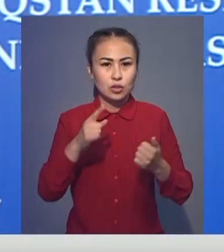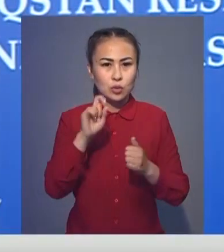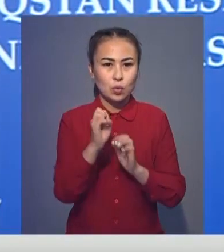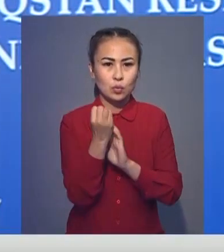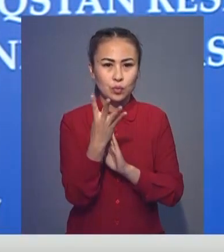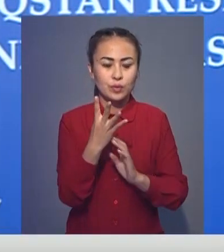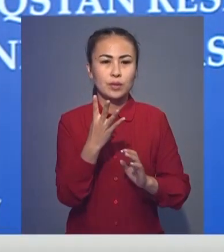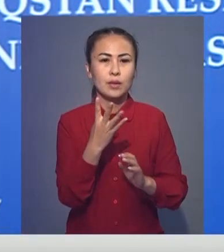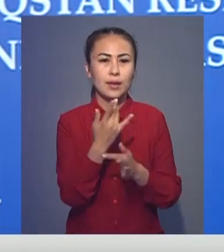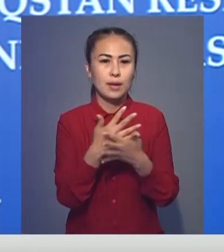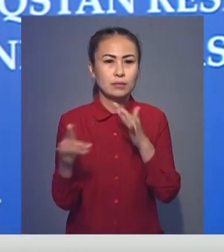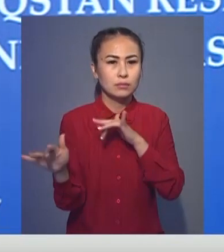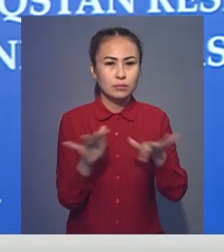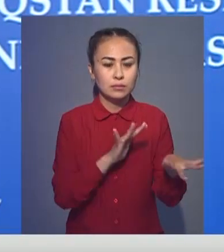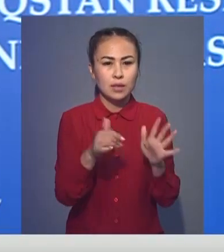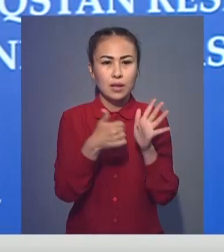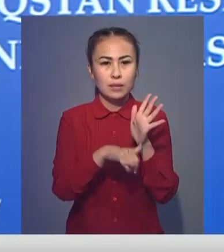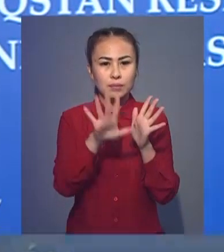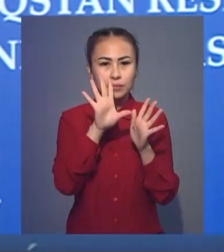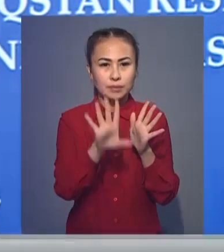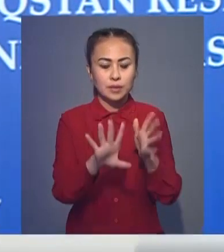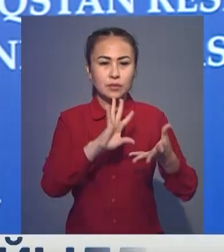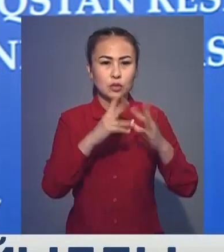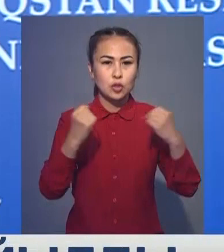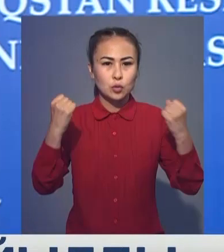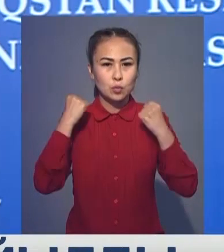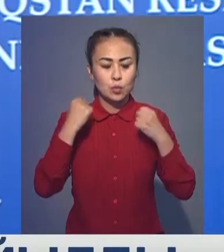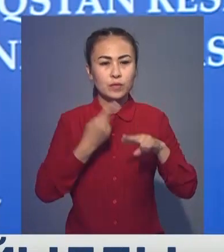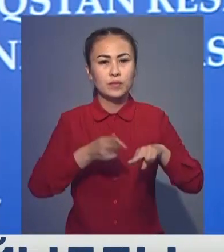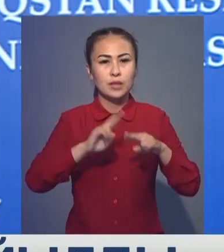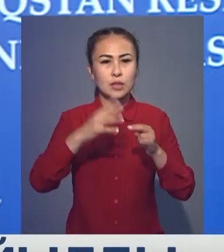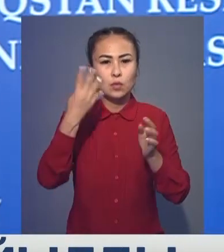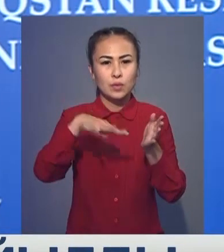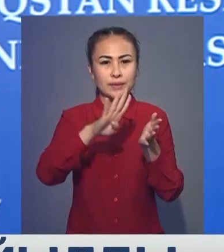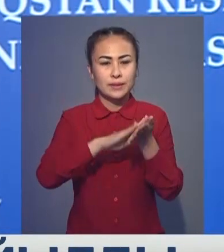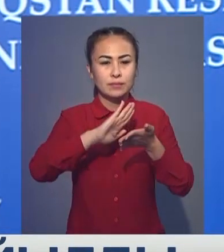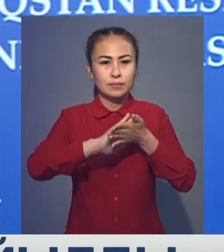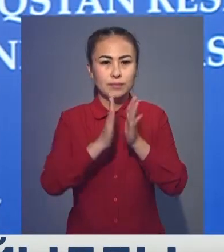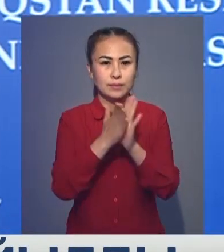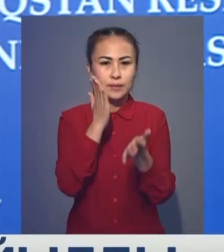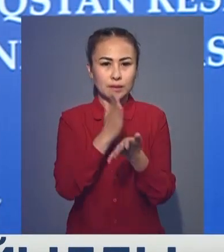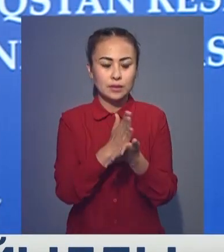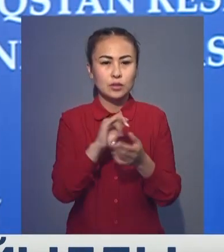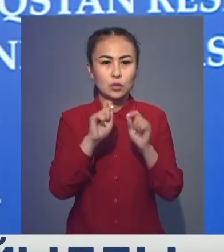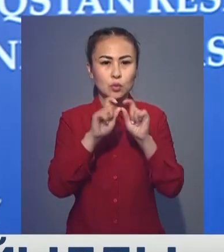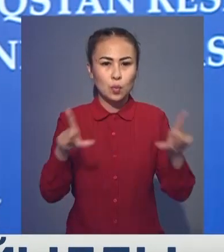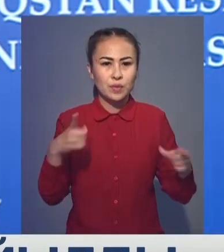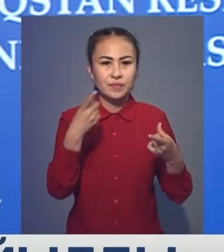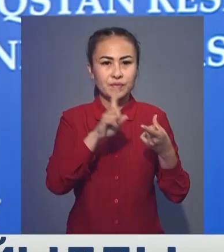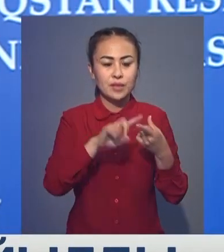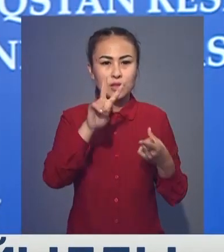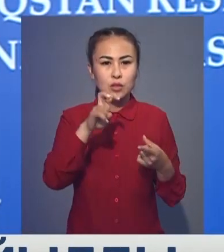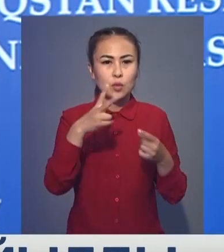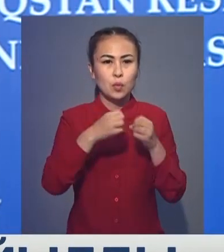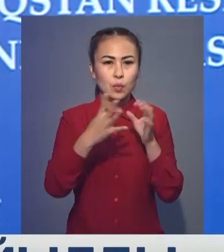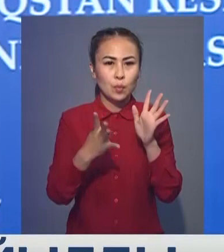үй коммуналдық шаруашылығында 65, мәдениет және спорт саласында 49 келісім бар. Ал тек мектепке дейінгі мекемеге қатысты